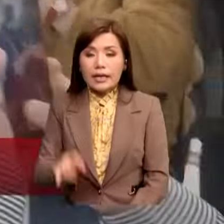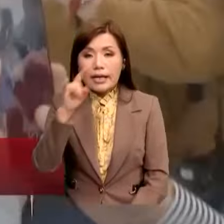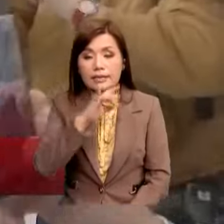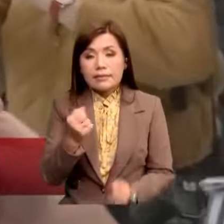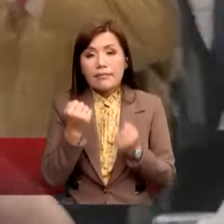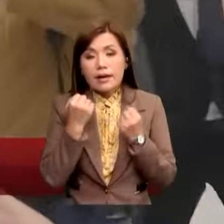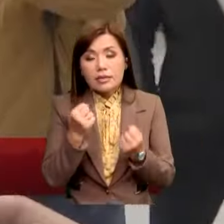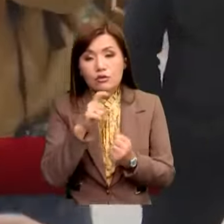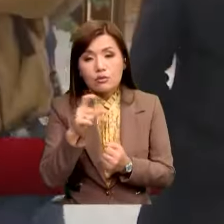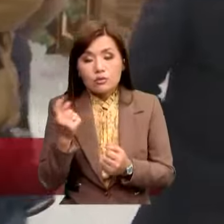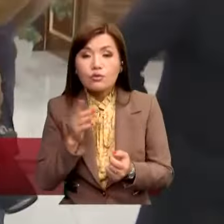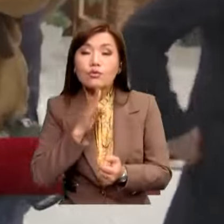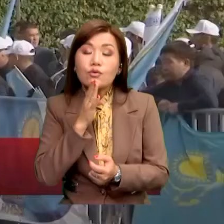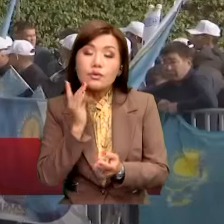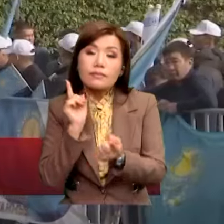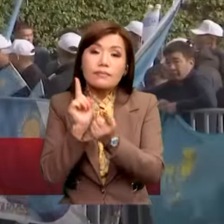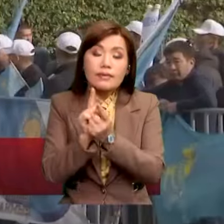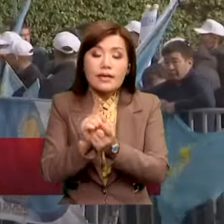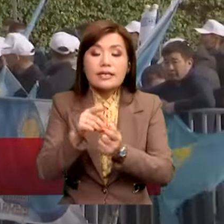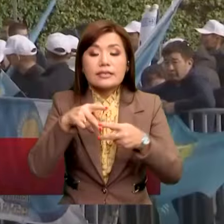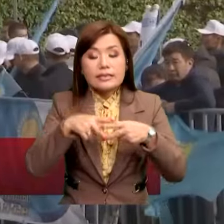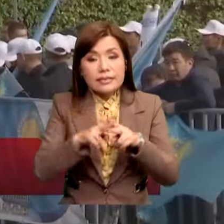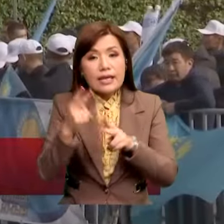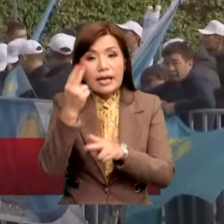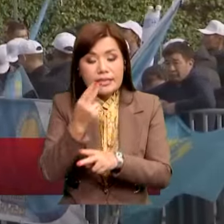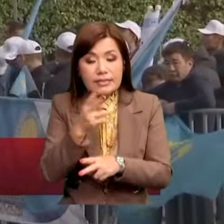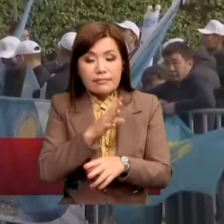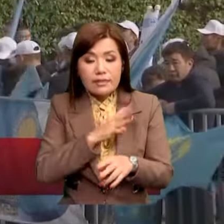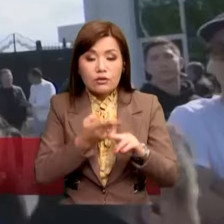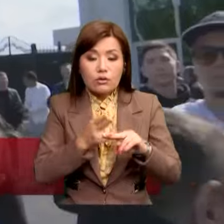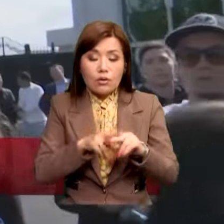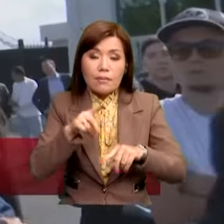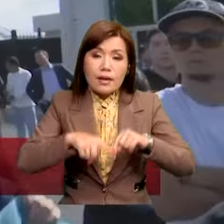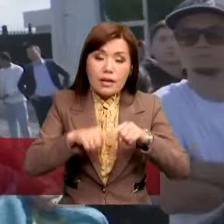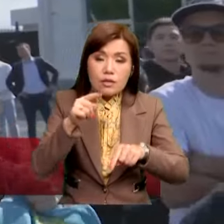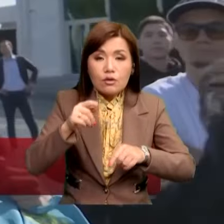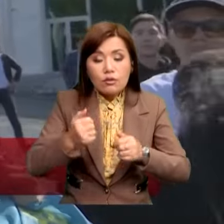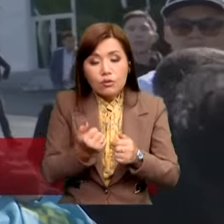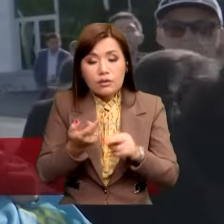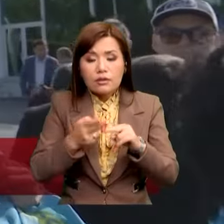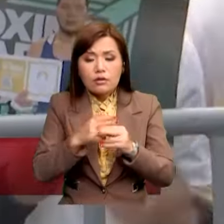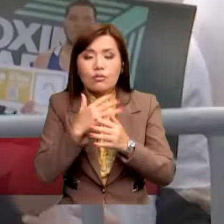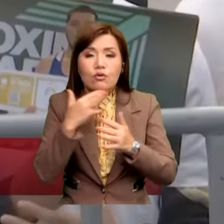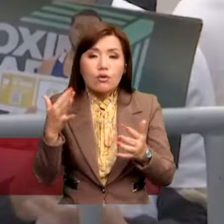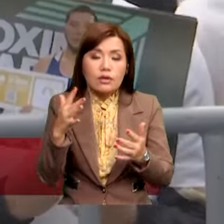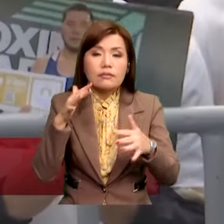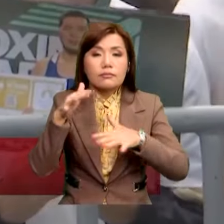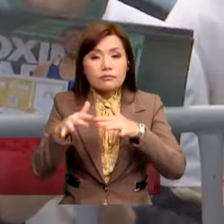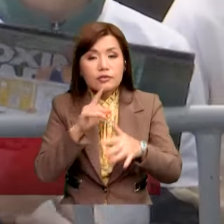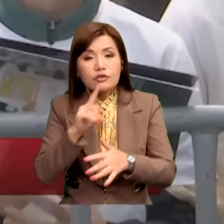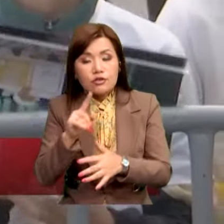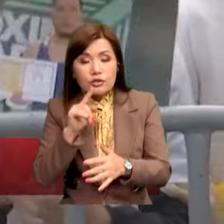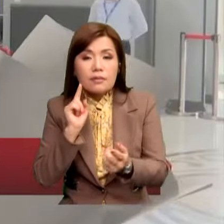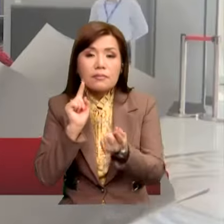Казахстанских спортсменов встретили утром и в столичном аэропорту. Там собрались не только близкие родственники, но и сотни болельщиков с